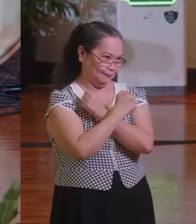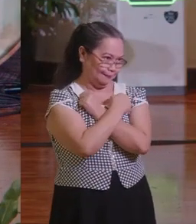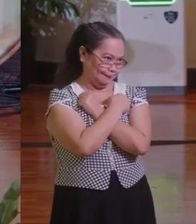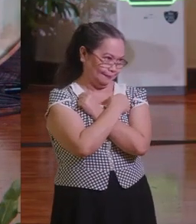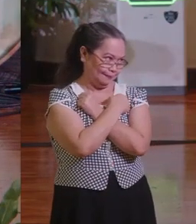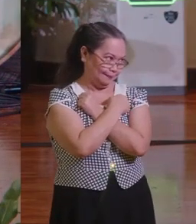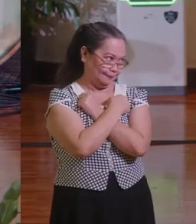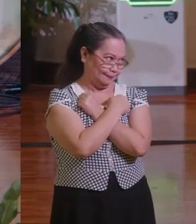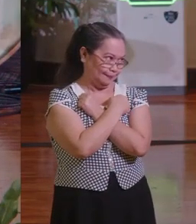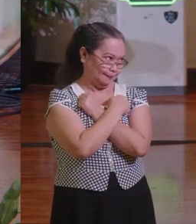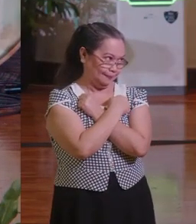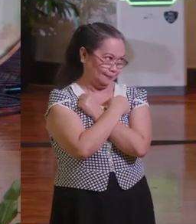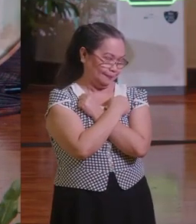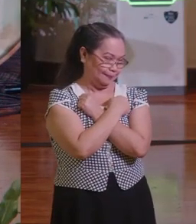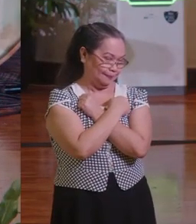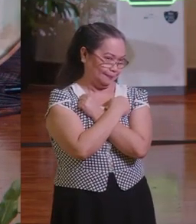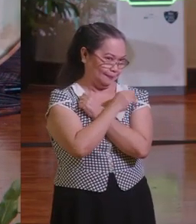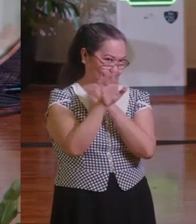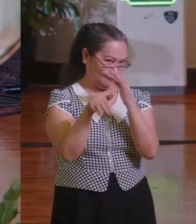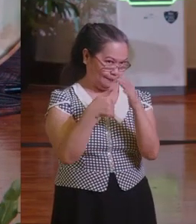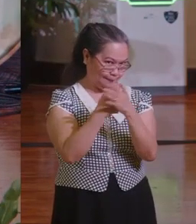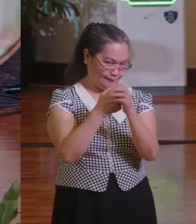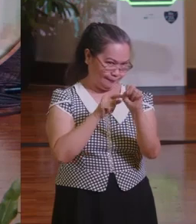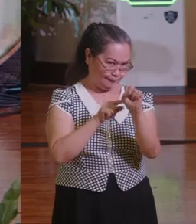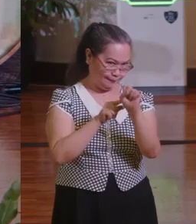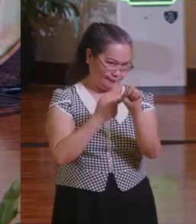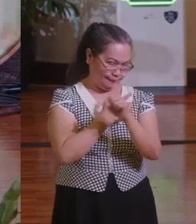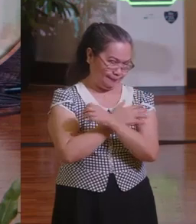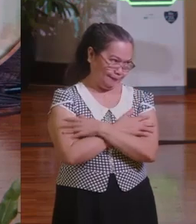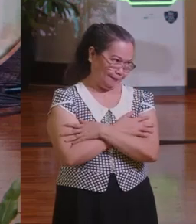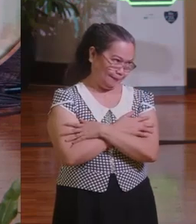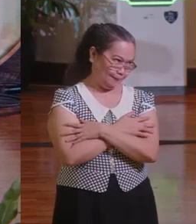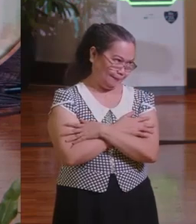Pag-ibig ang susi ng lahat.